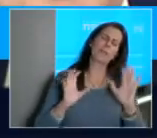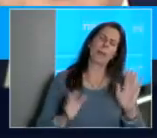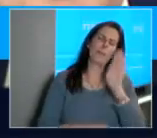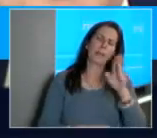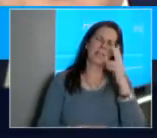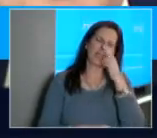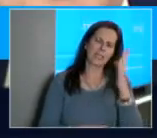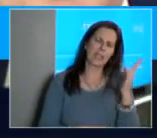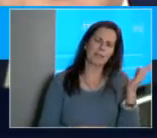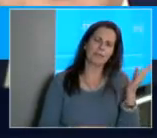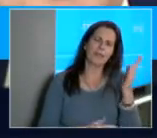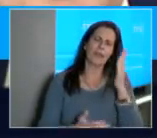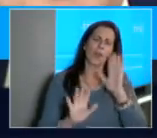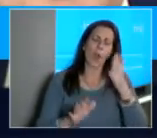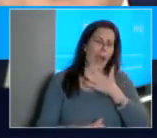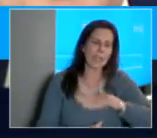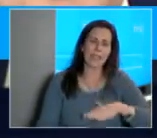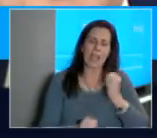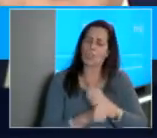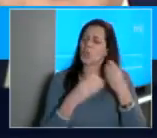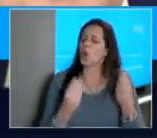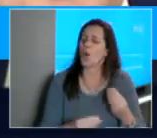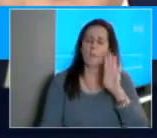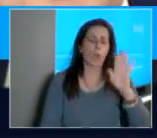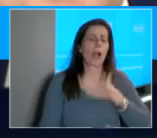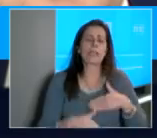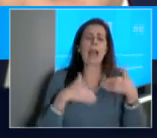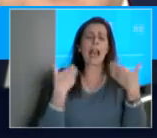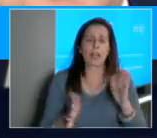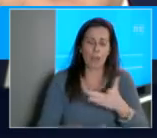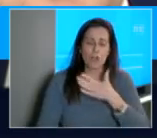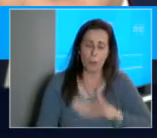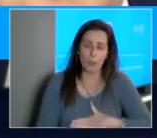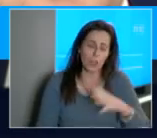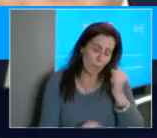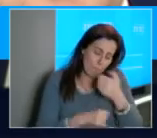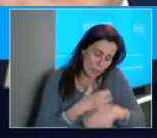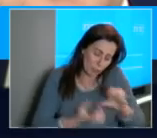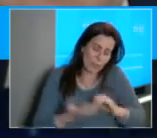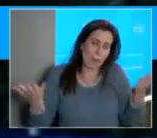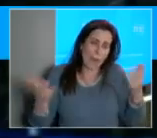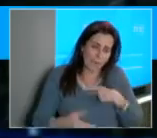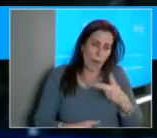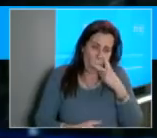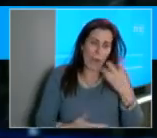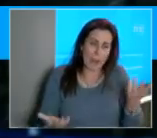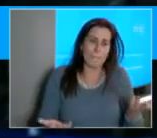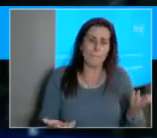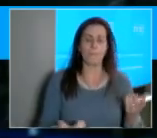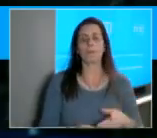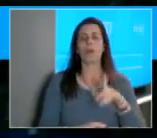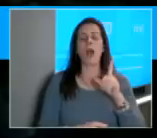נתניהו מנסה למזער נזקים, הוא כל כך רצה לרצות את הבייס, הוא כל כך רצה לתת לבייס את מה שהוא רוצה, שהוא הסתבך עם הבייס, ואנחנו רואים בכמה הוא הסתבך עם